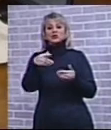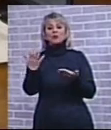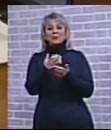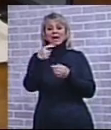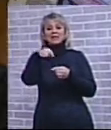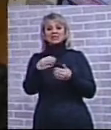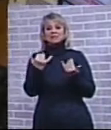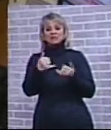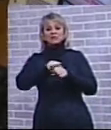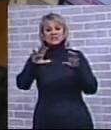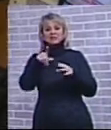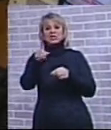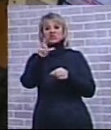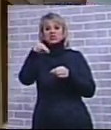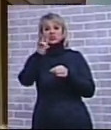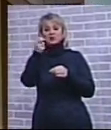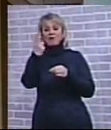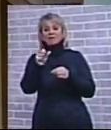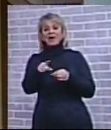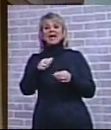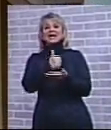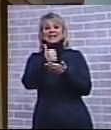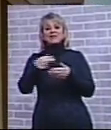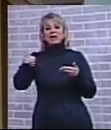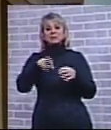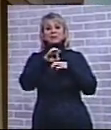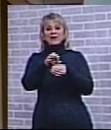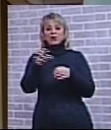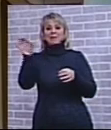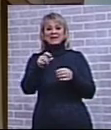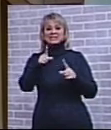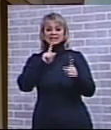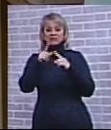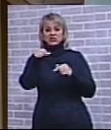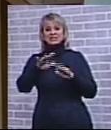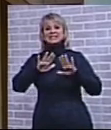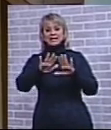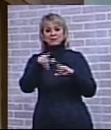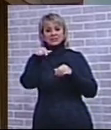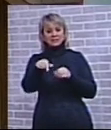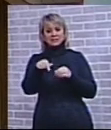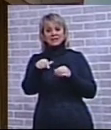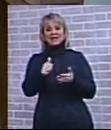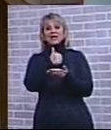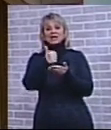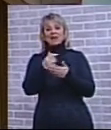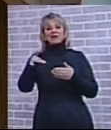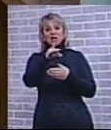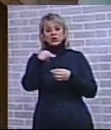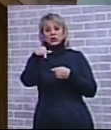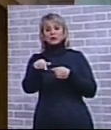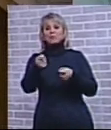одном сегодняшнем взрыве на Ченцова. Глава администрации провел оперативное совещание с заместителями, главами